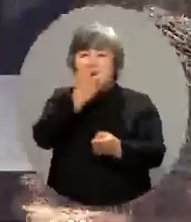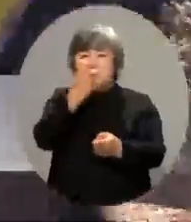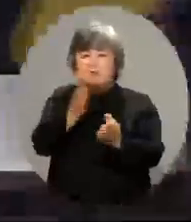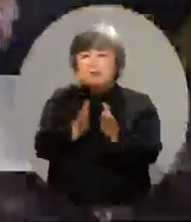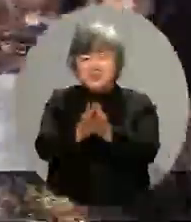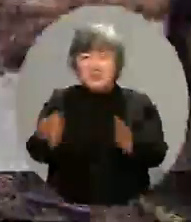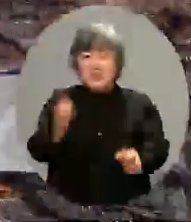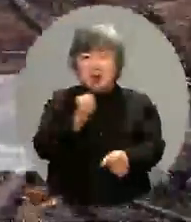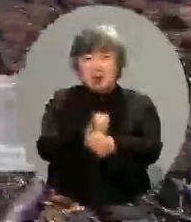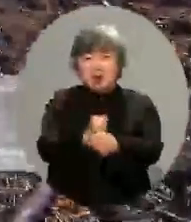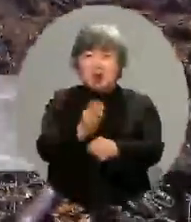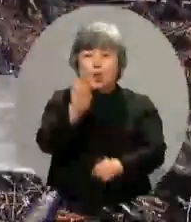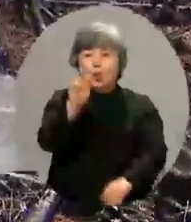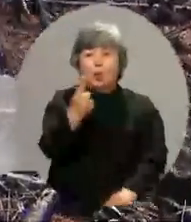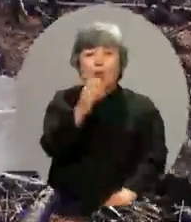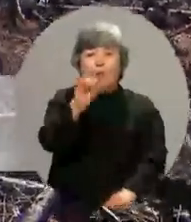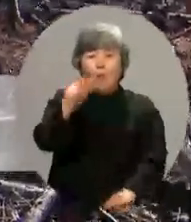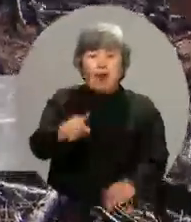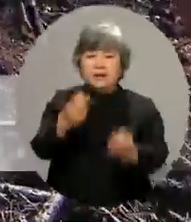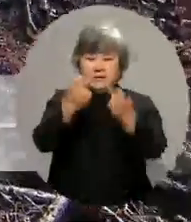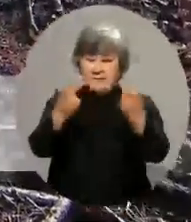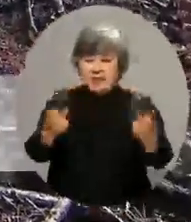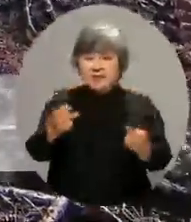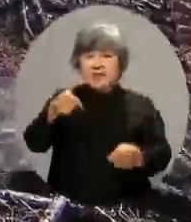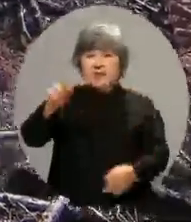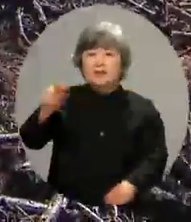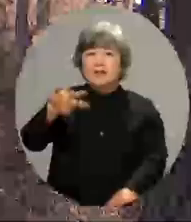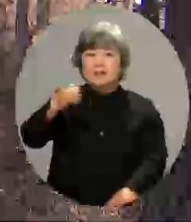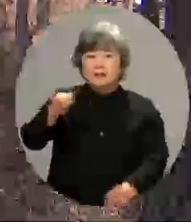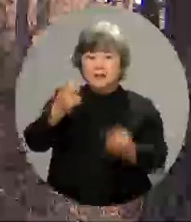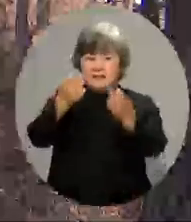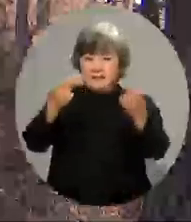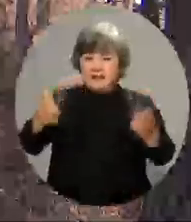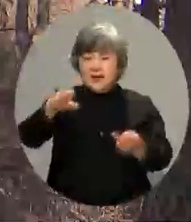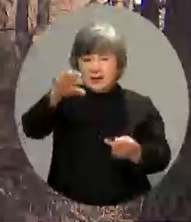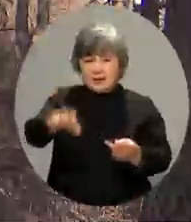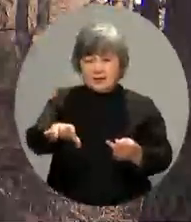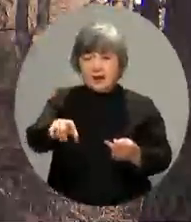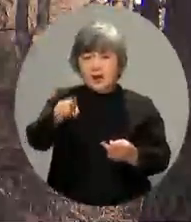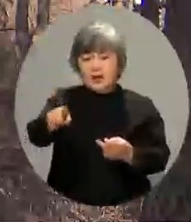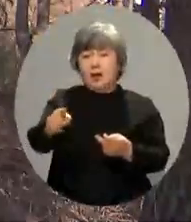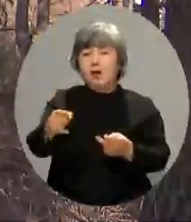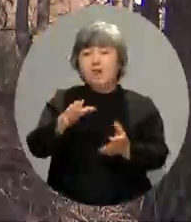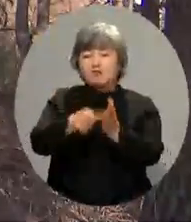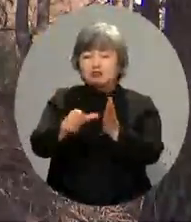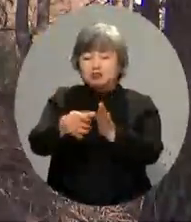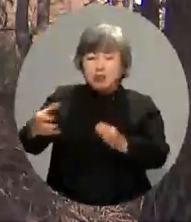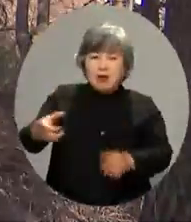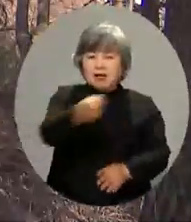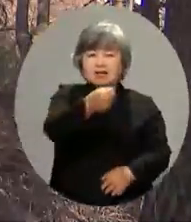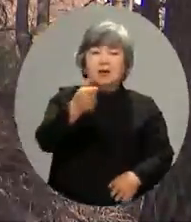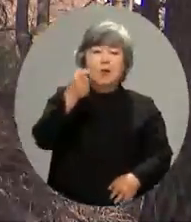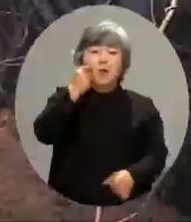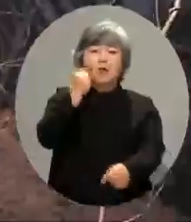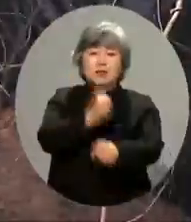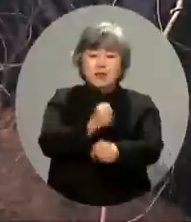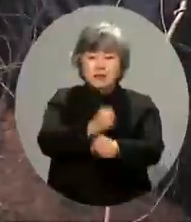나섰고 모악산과 건지산 등 주요 등산로 입구에서 인화물질 반입 금지 등을 안내한다는